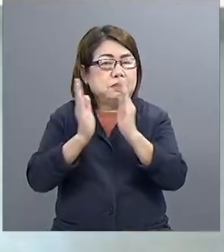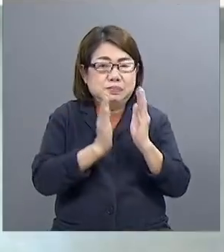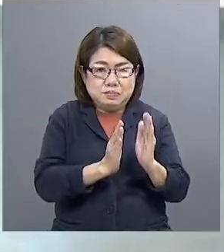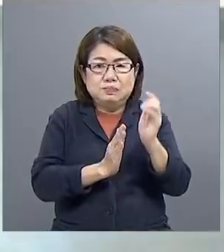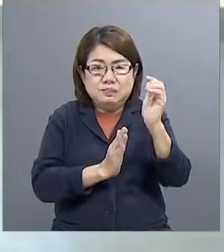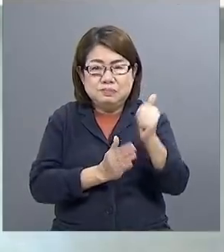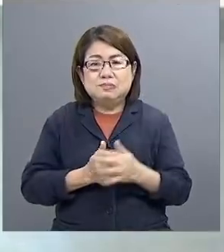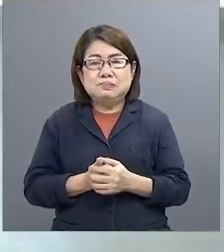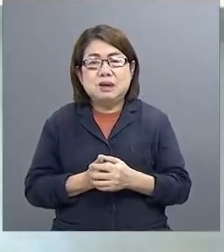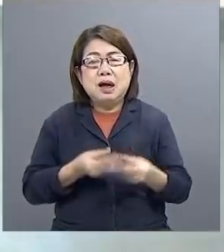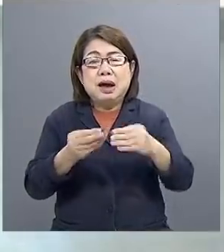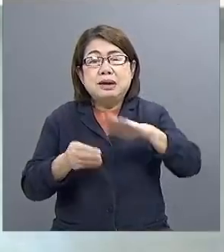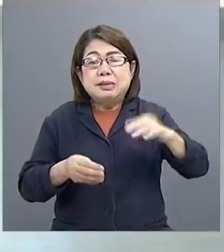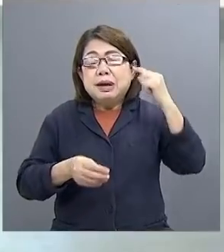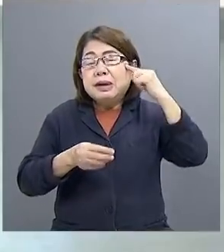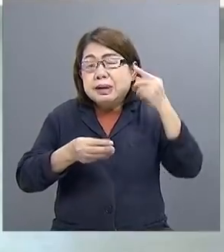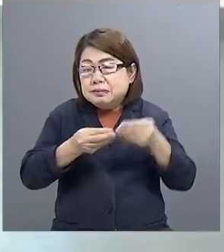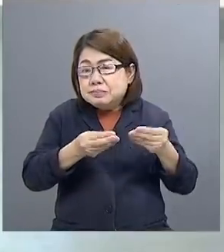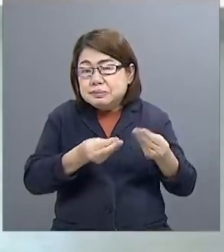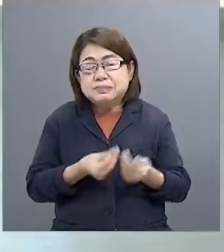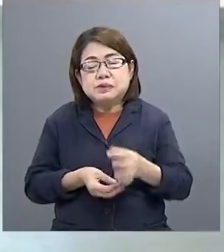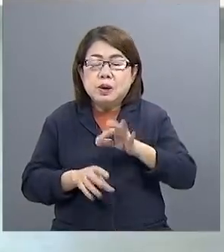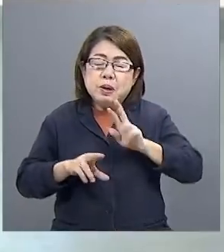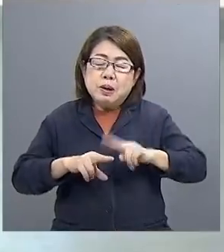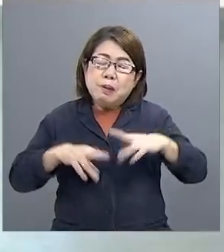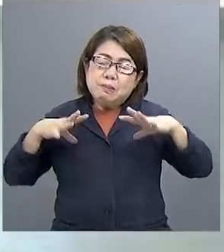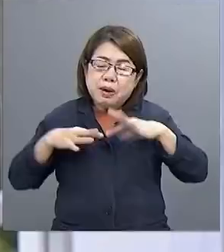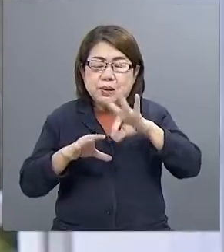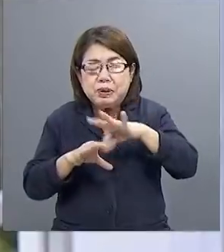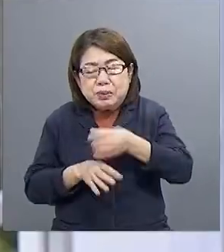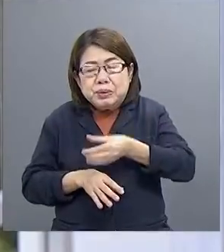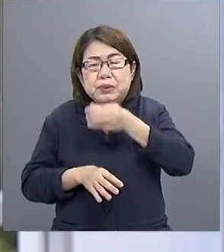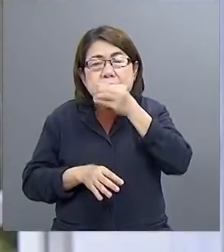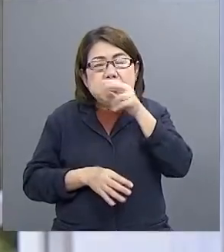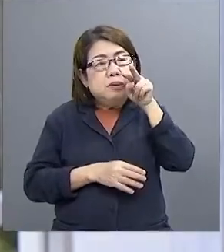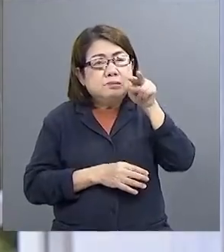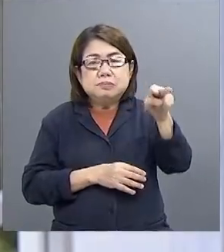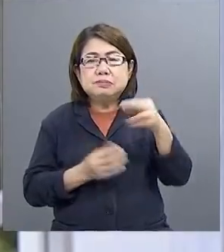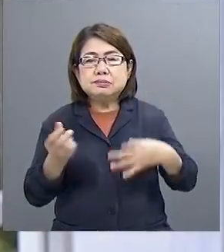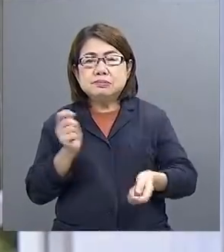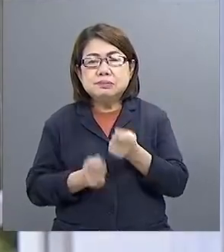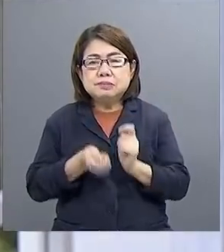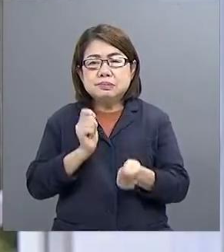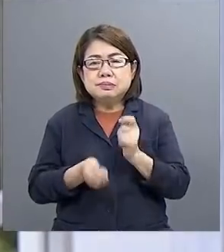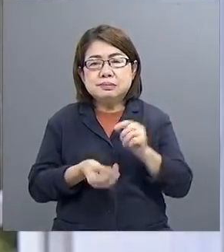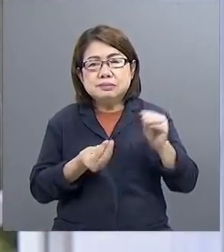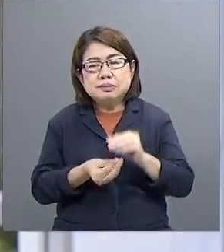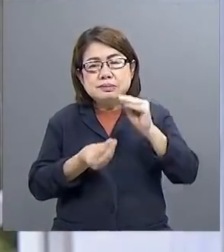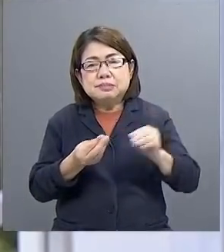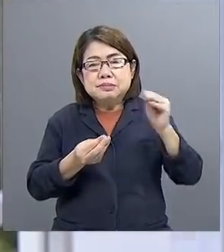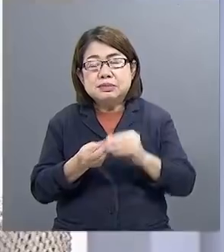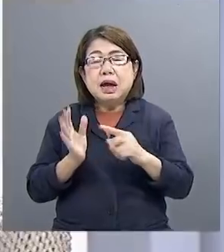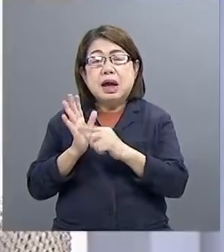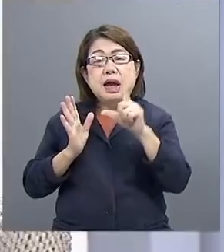เด็กๆด้วยนะคะเจ็บกาแฟดนตรีเมื่อกี้แอบเห็นสโลแกนที่เป็นแฟนดนตรีแล้วก็ภาษาใต้แปลว่าดูเถิด